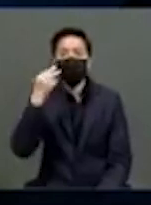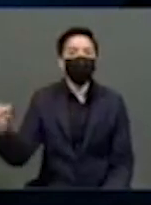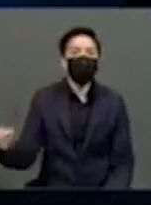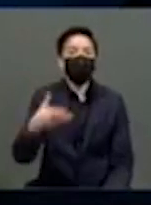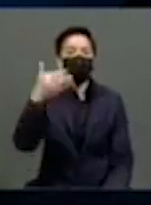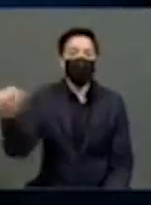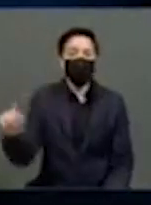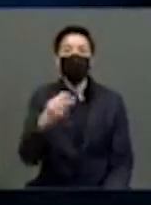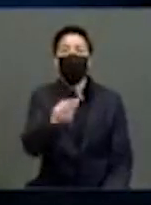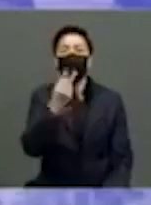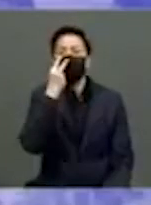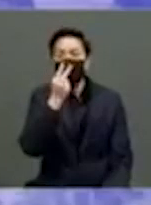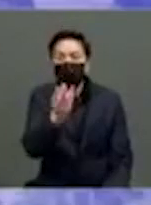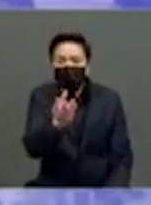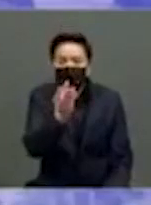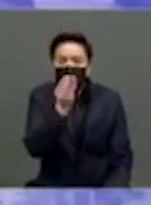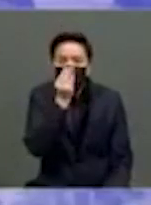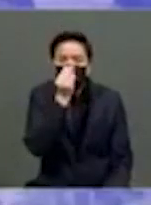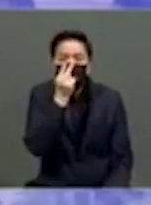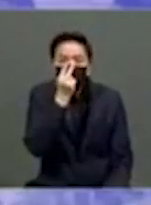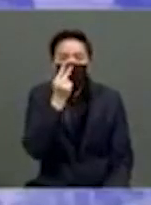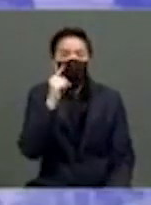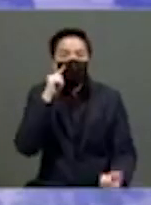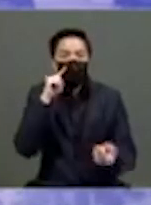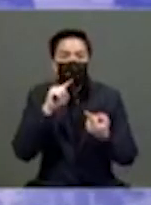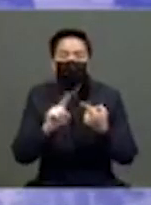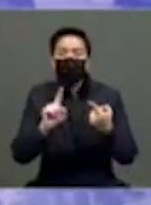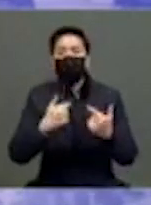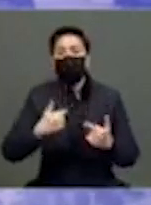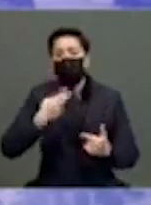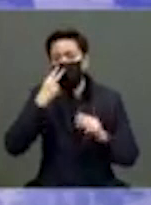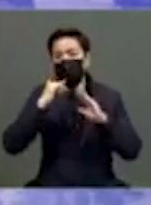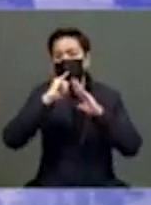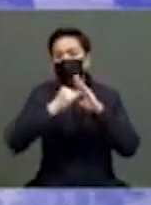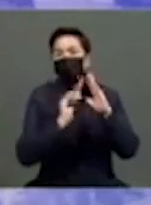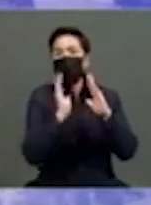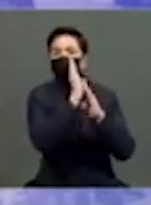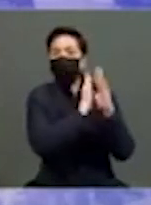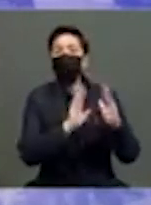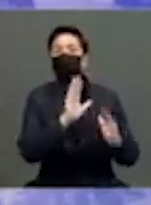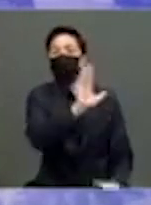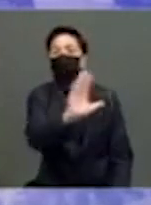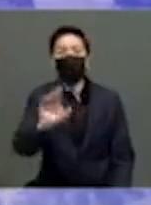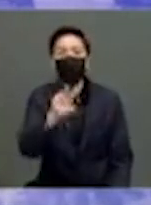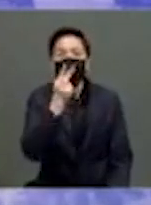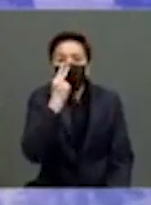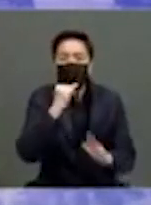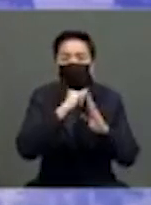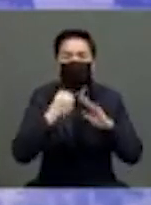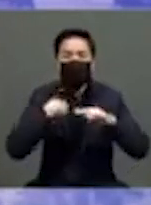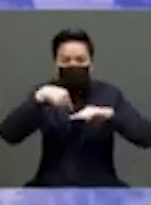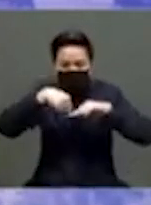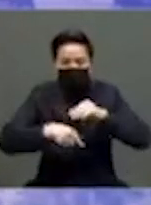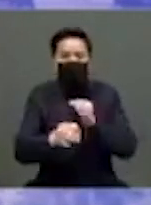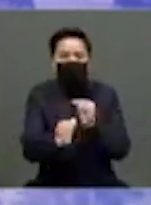ท่านผู้ชมได้รับทราบแล้วก็ติดตามจากต่างจังหวัดนะครับกันต้องการโรคติดต่อจังหวัดจะลงใน